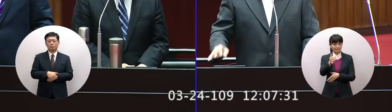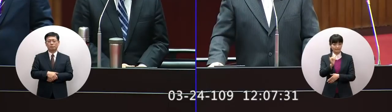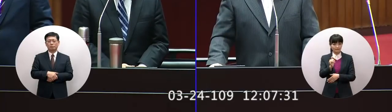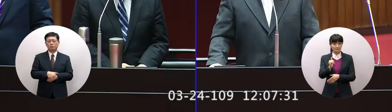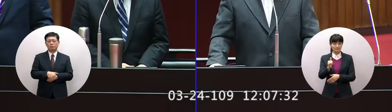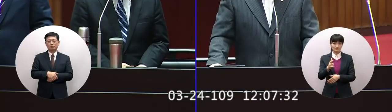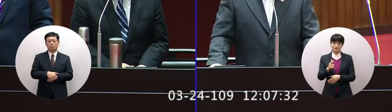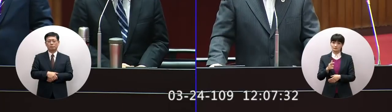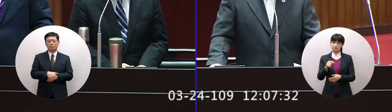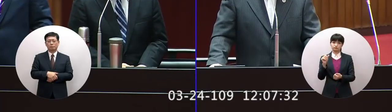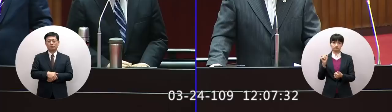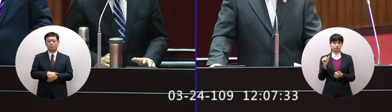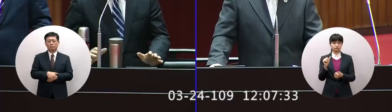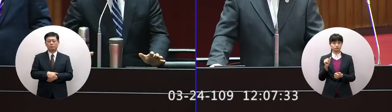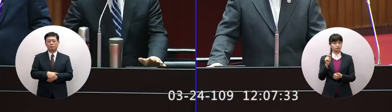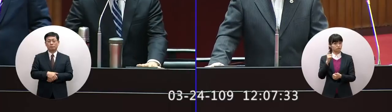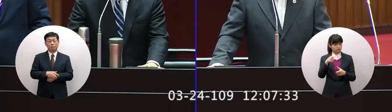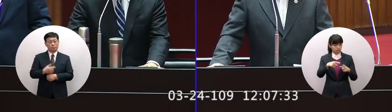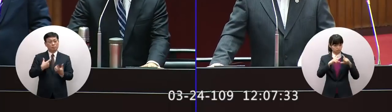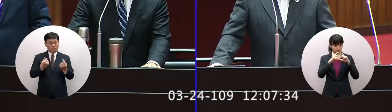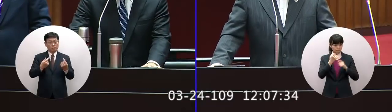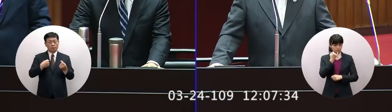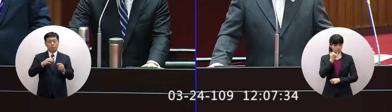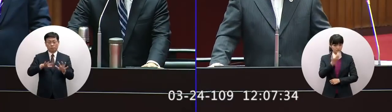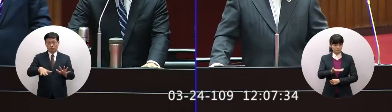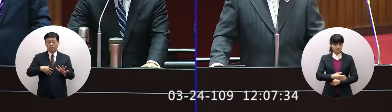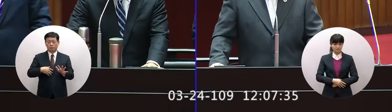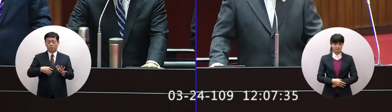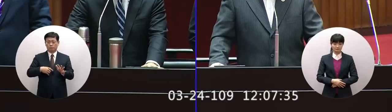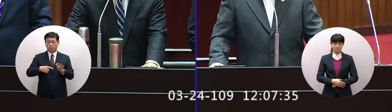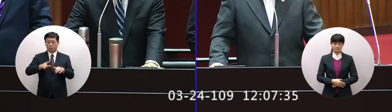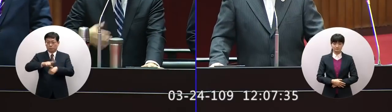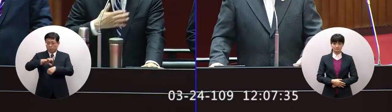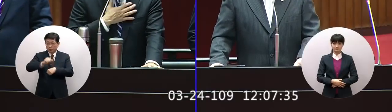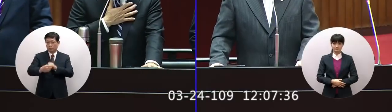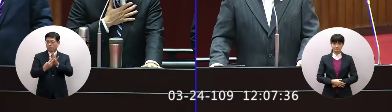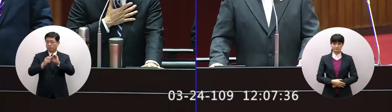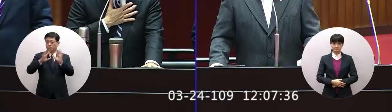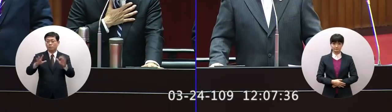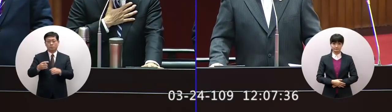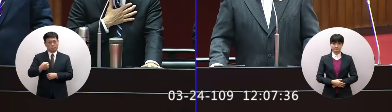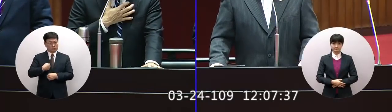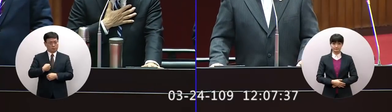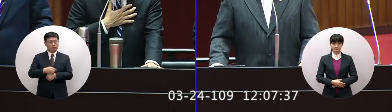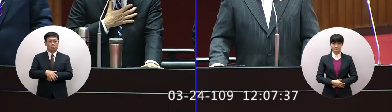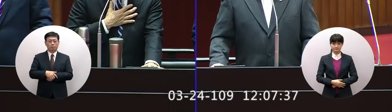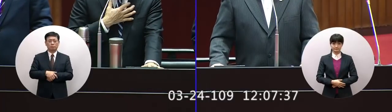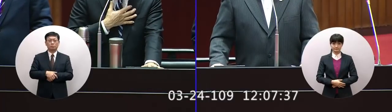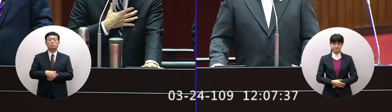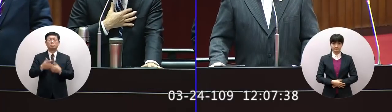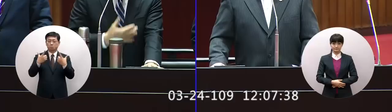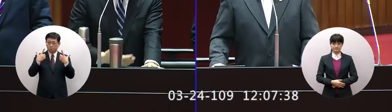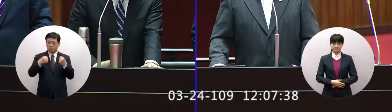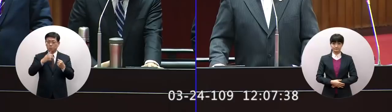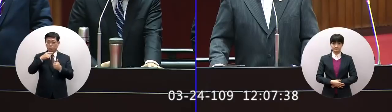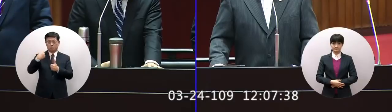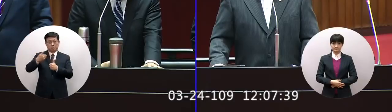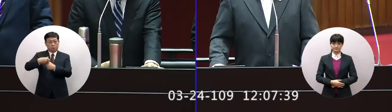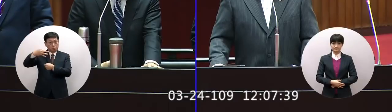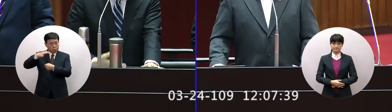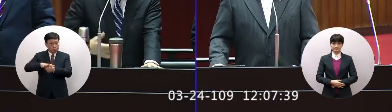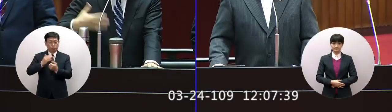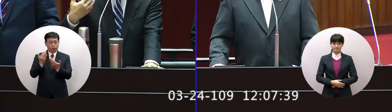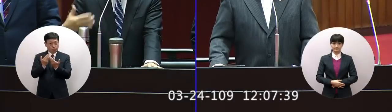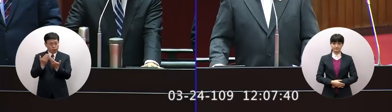请院长简单回答我一下。 我也借这个机会说明一下。我 其实就是靠教育补助